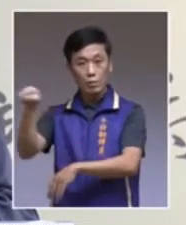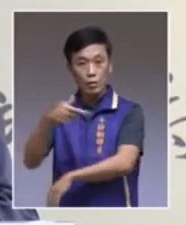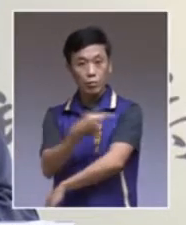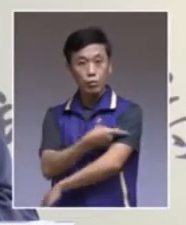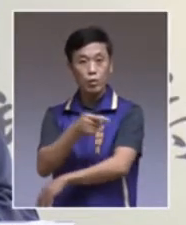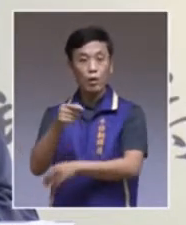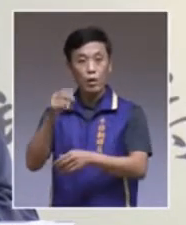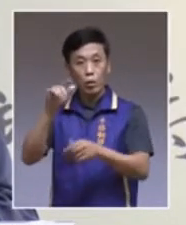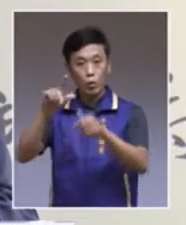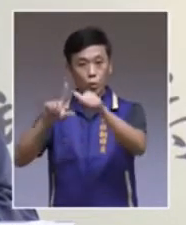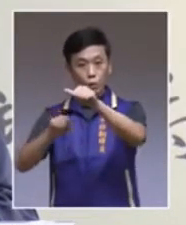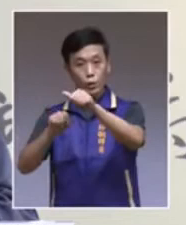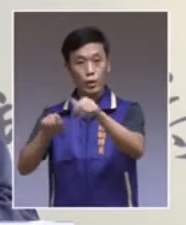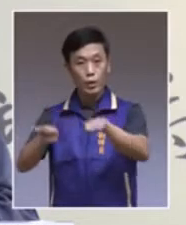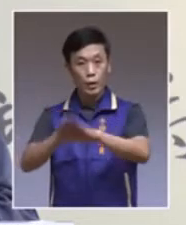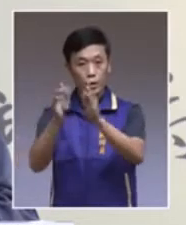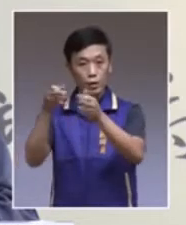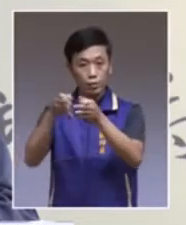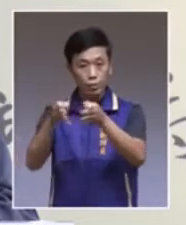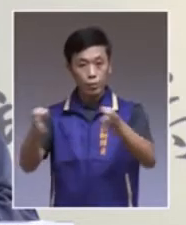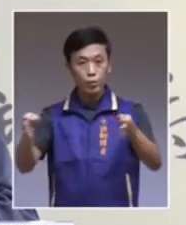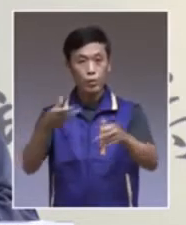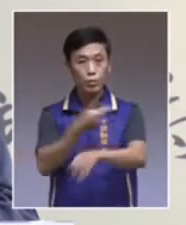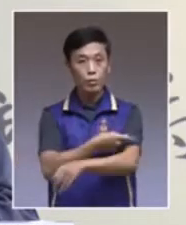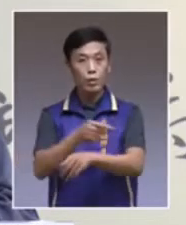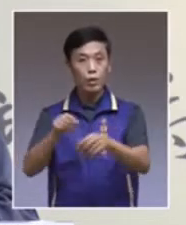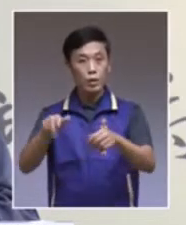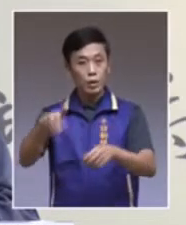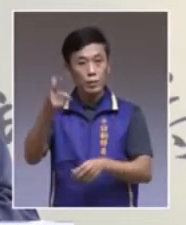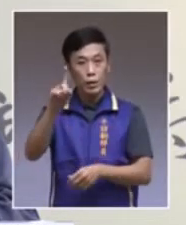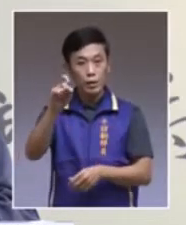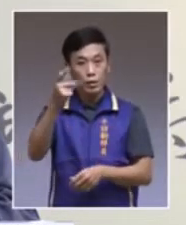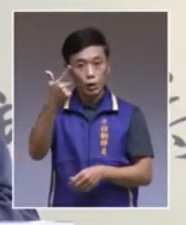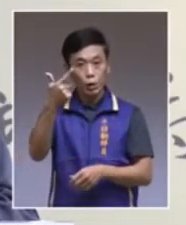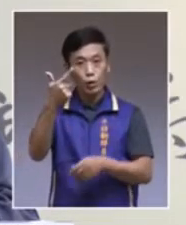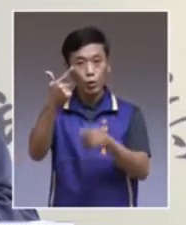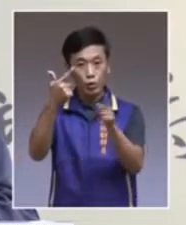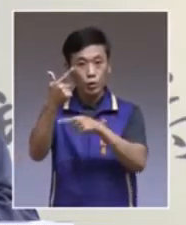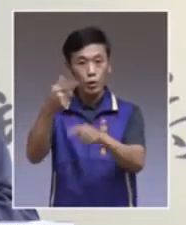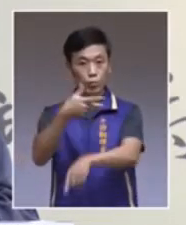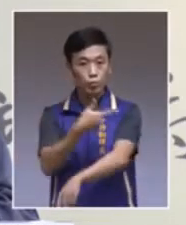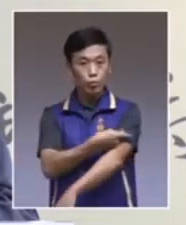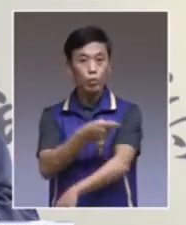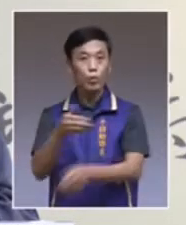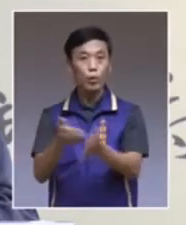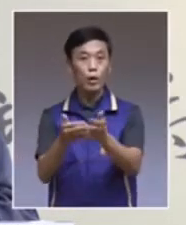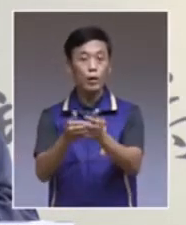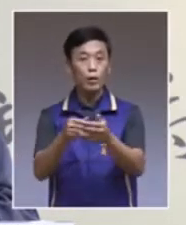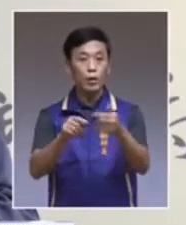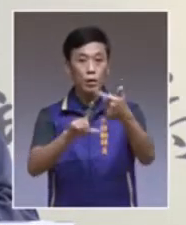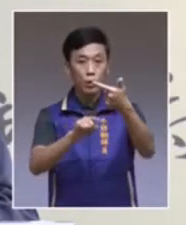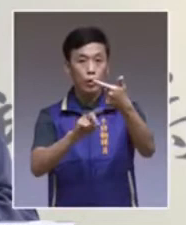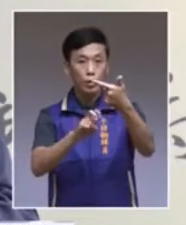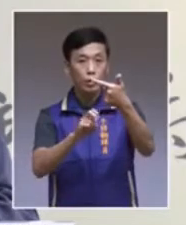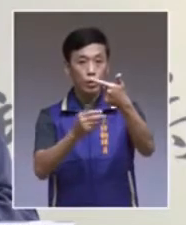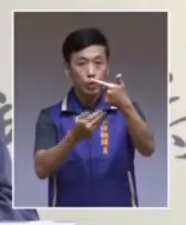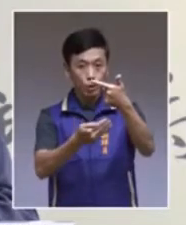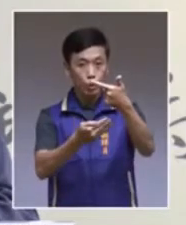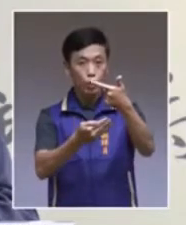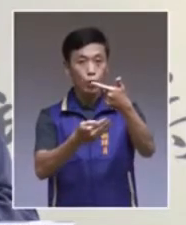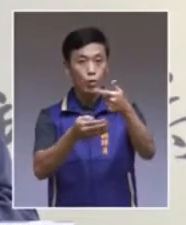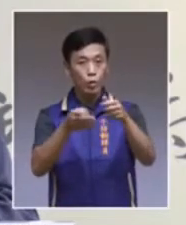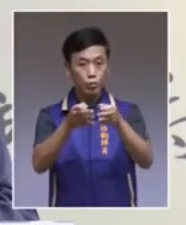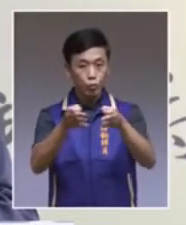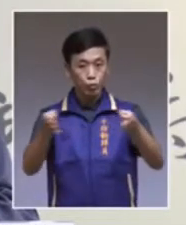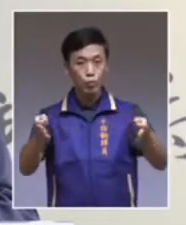开始陆续照册接种，那到目前已经完成766名。那这一批在六月份加入的，在6月29号我们收到名